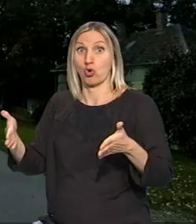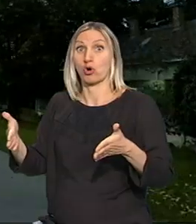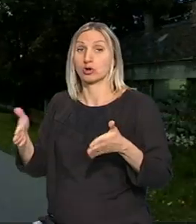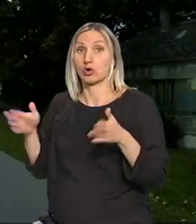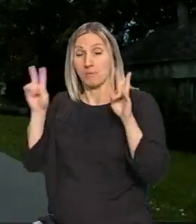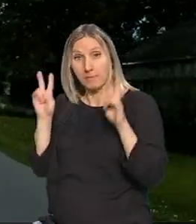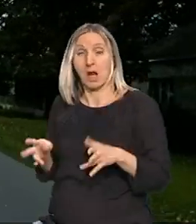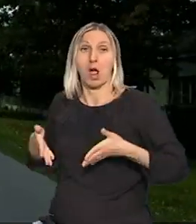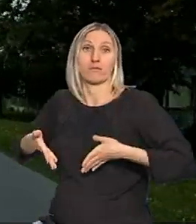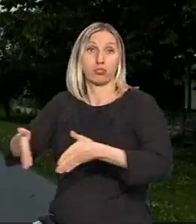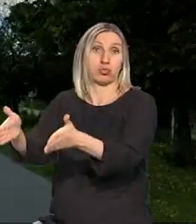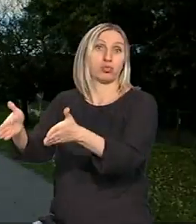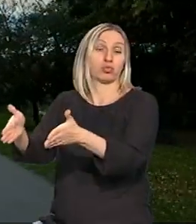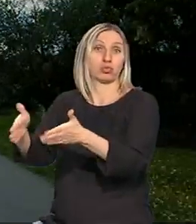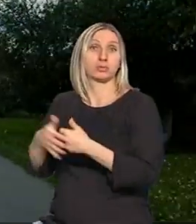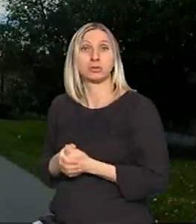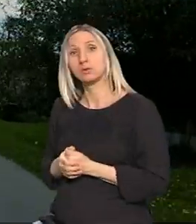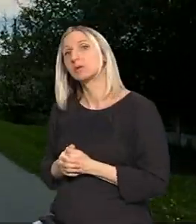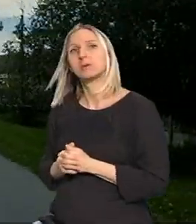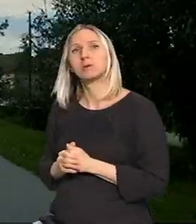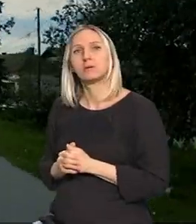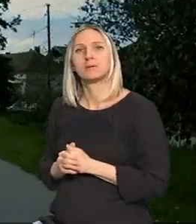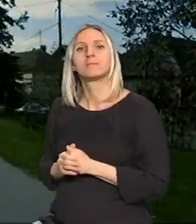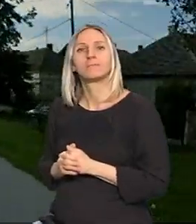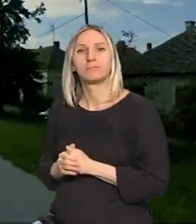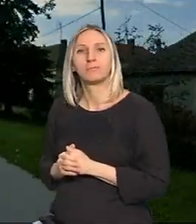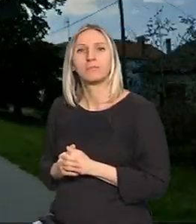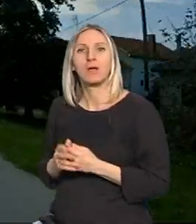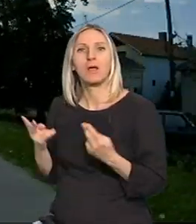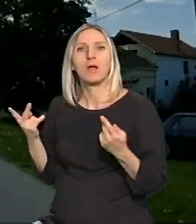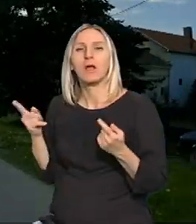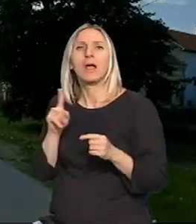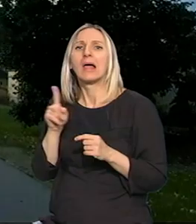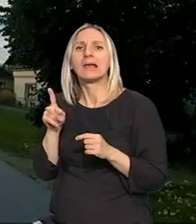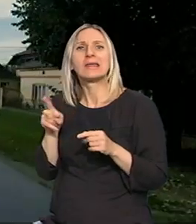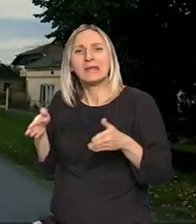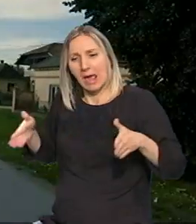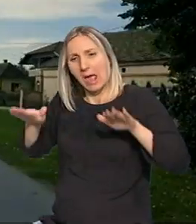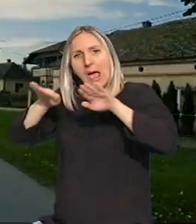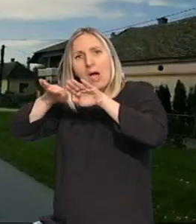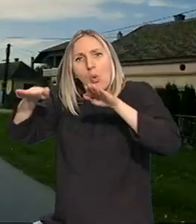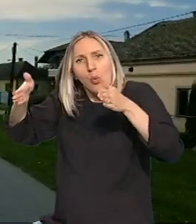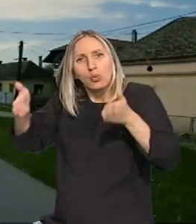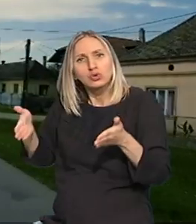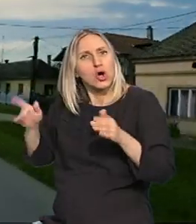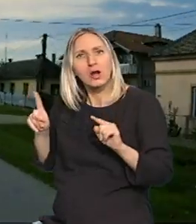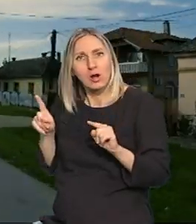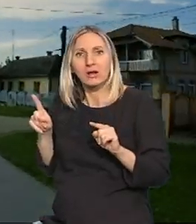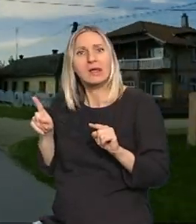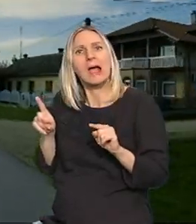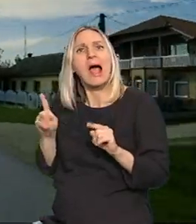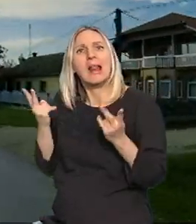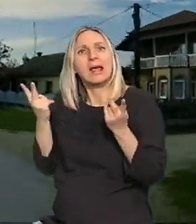pravi. Skoro, nije baš ušoreno, ali kao ostrvo, ali je poprilično ima uticaj na to.